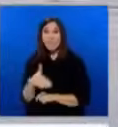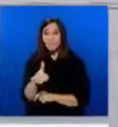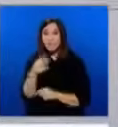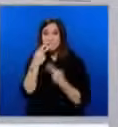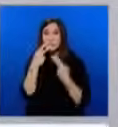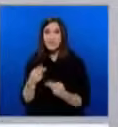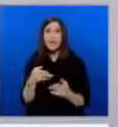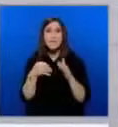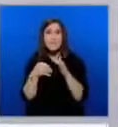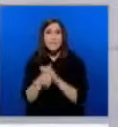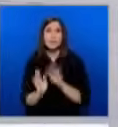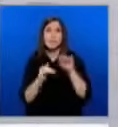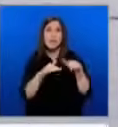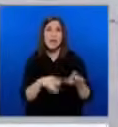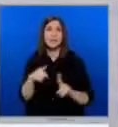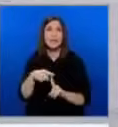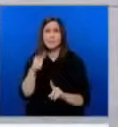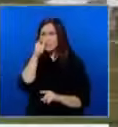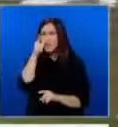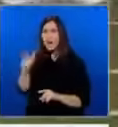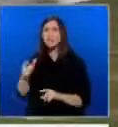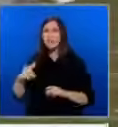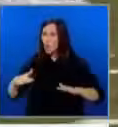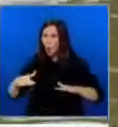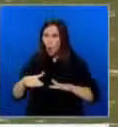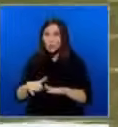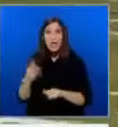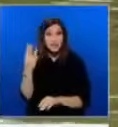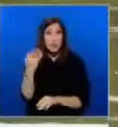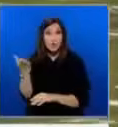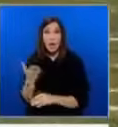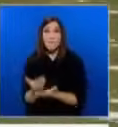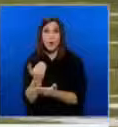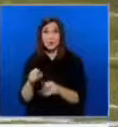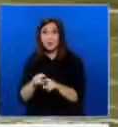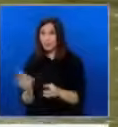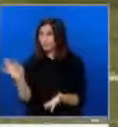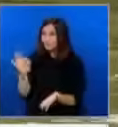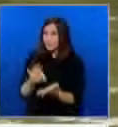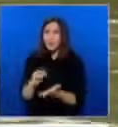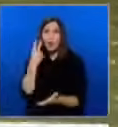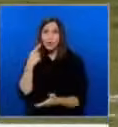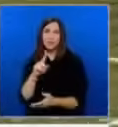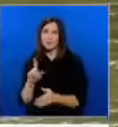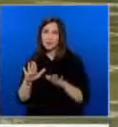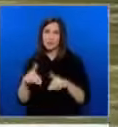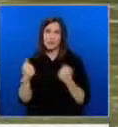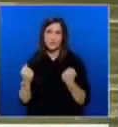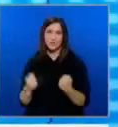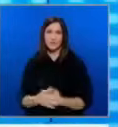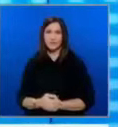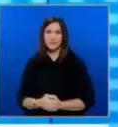на Темза, далеч от устието. 3 от тях по-рано също стигнаха до Лондон, но не са оцеляли.